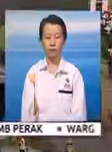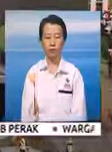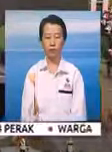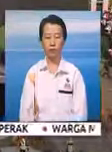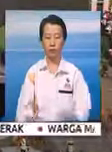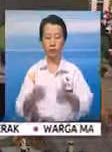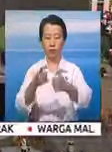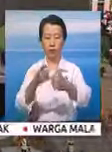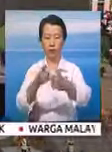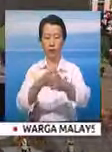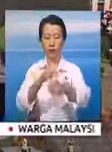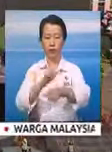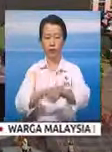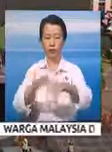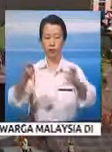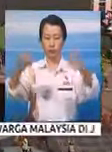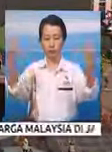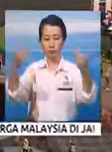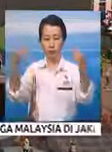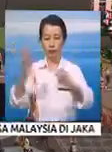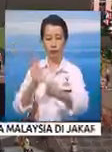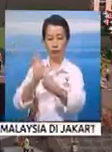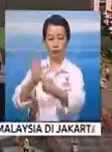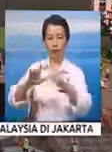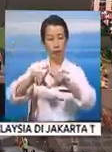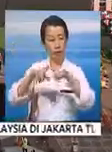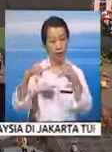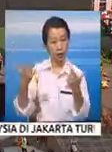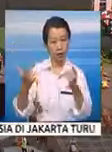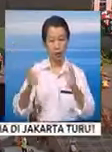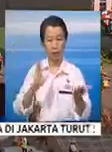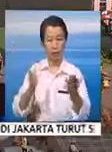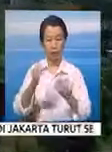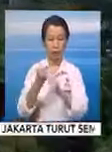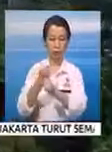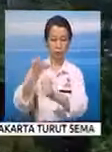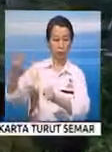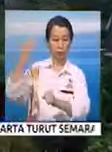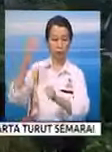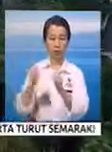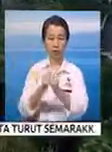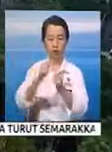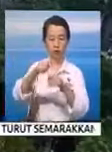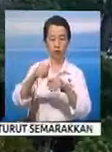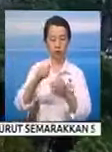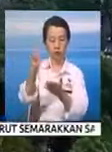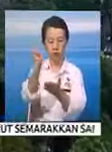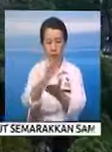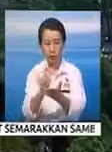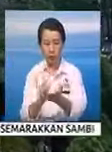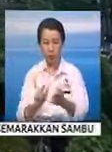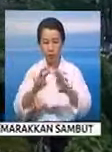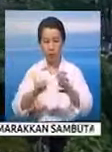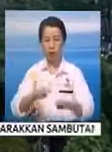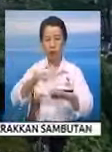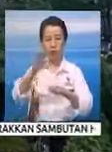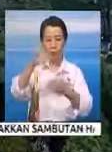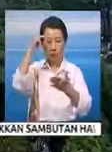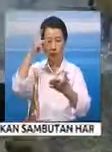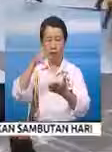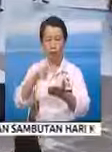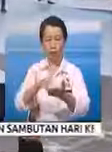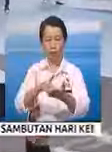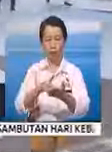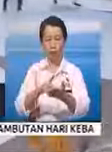Buat kali pertama, sambutan menampilkan kelainan berbanding tahun lalu dengan persembahan grafik manusia atau lebih dikenali